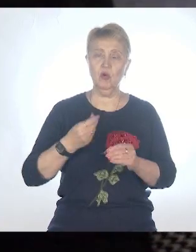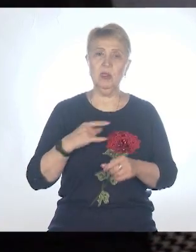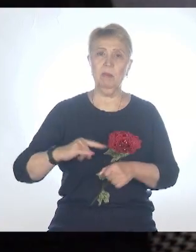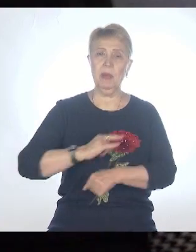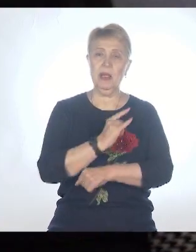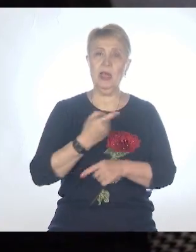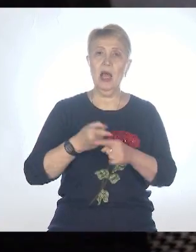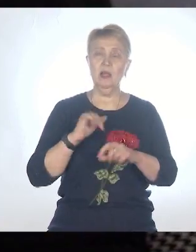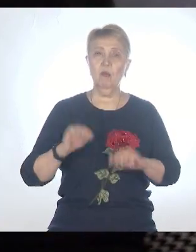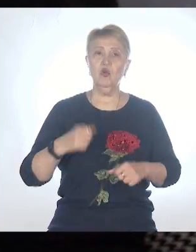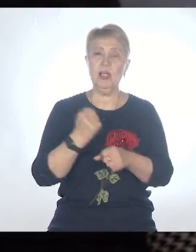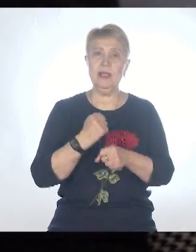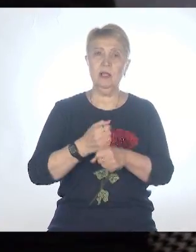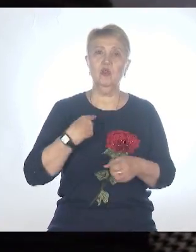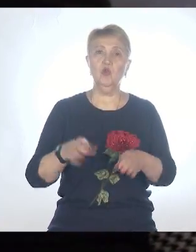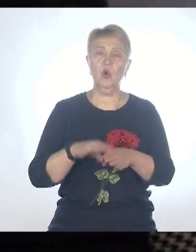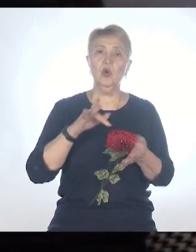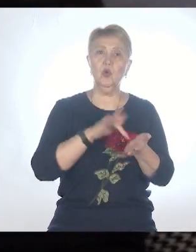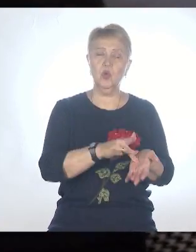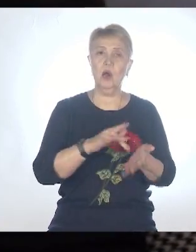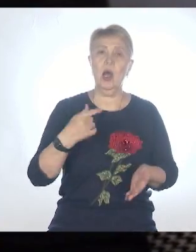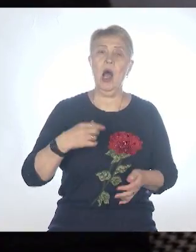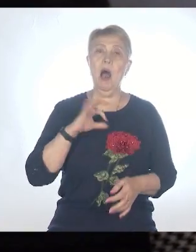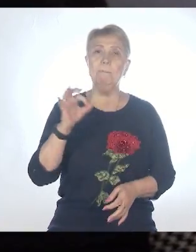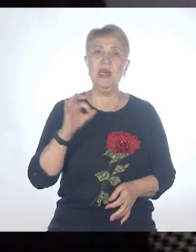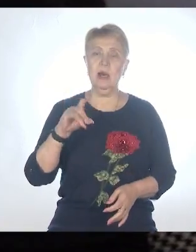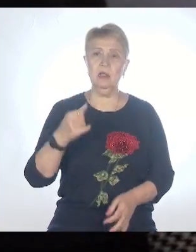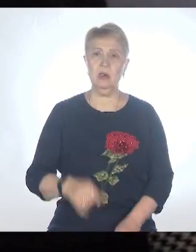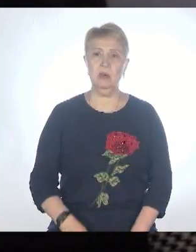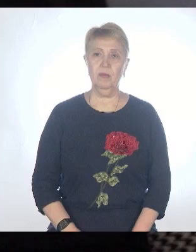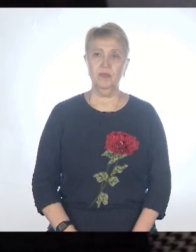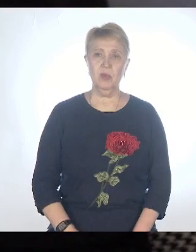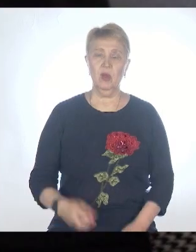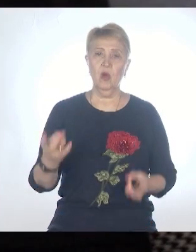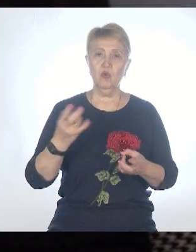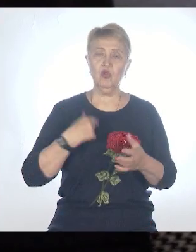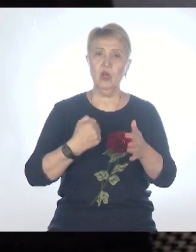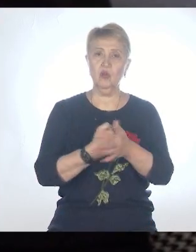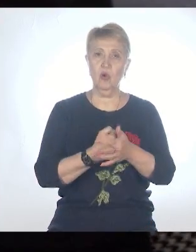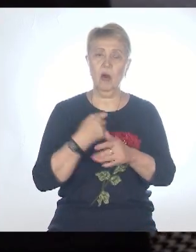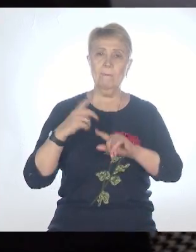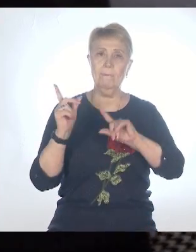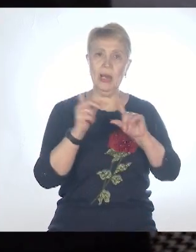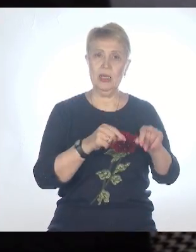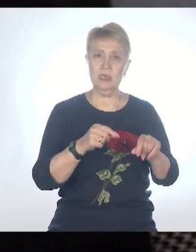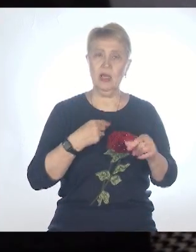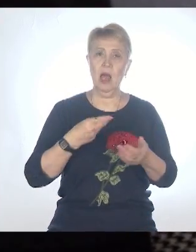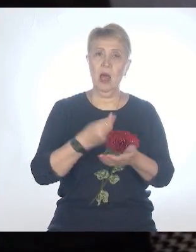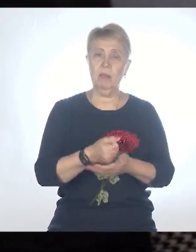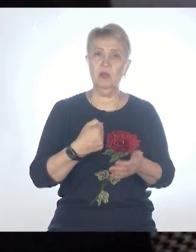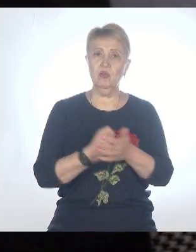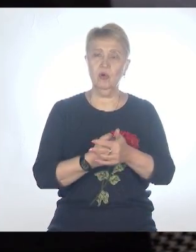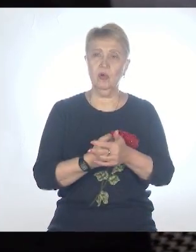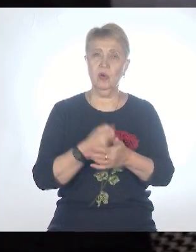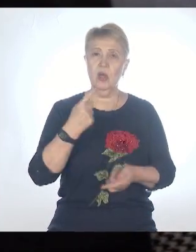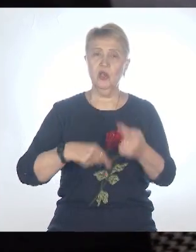может сделать только туроператор. По приезду уже можно будет обратиться? Нет, нужно до поездки. Оплата обязательно должна проходить